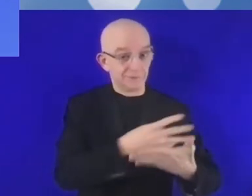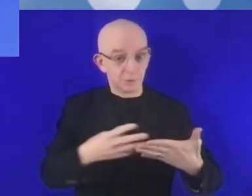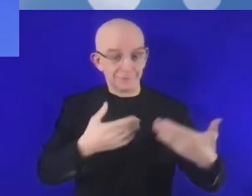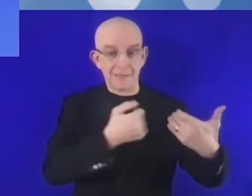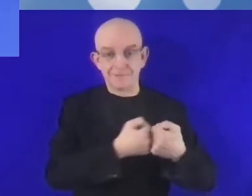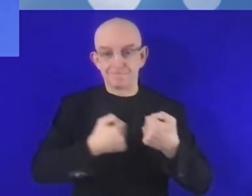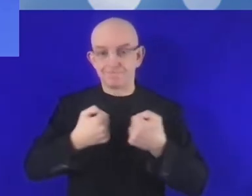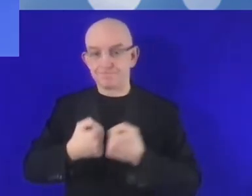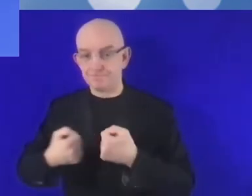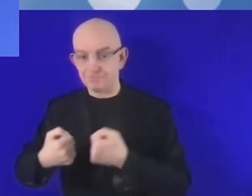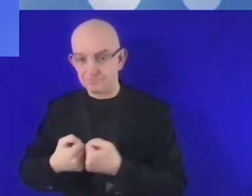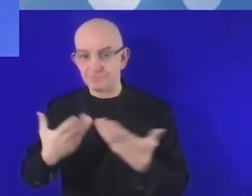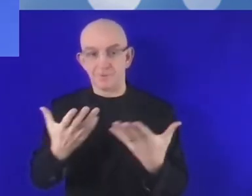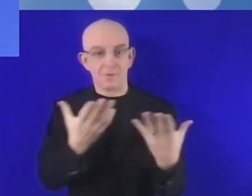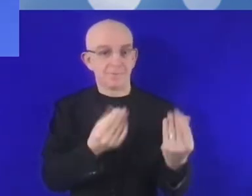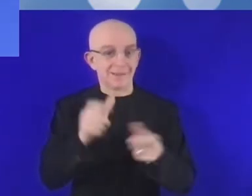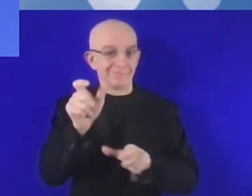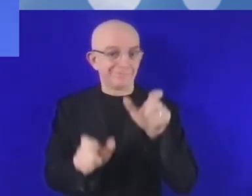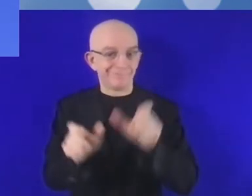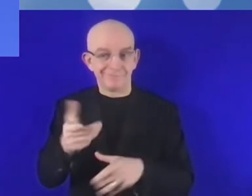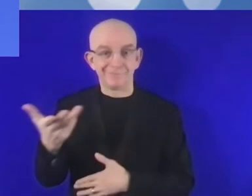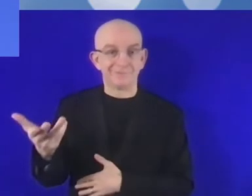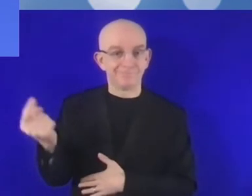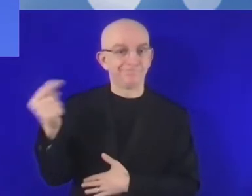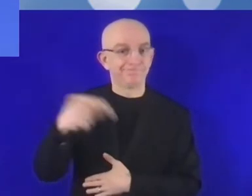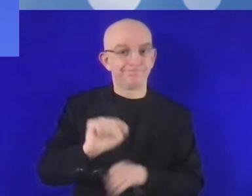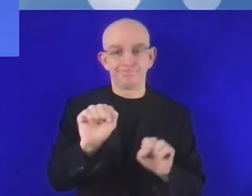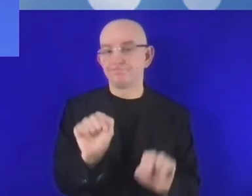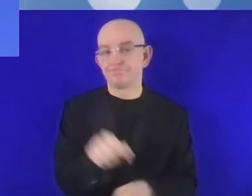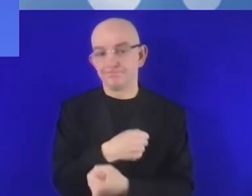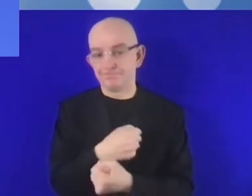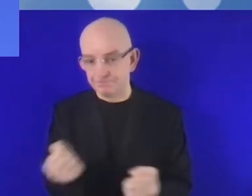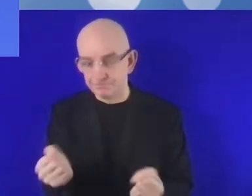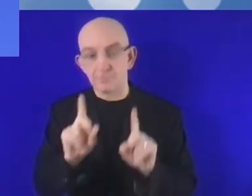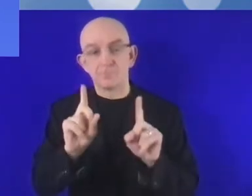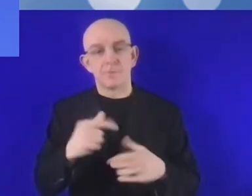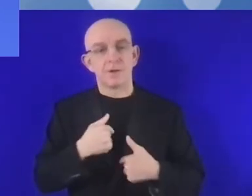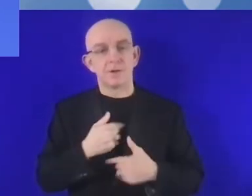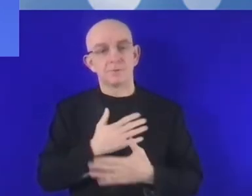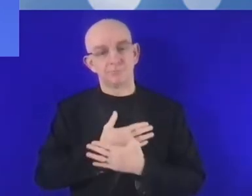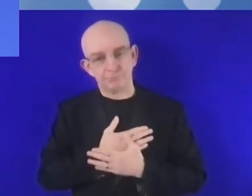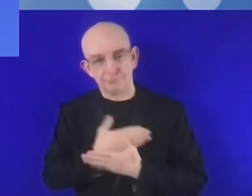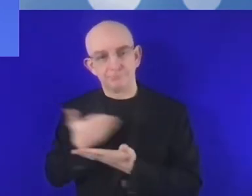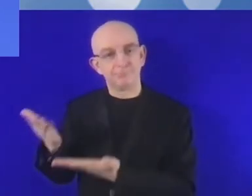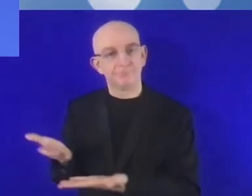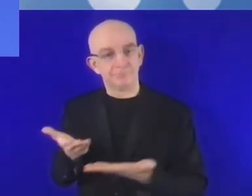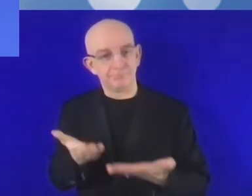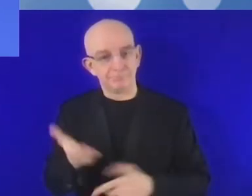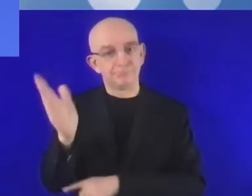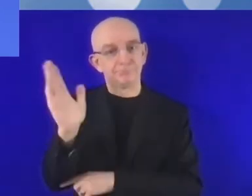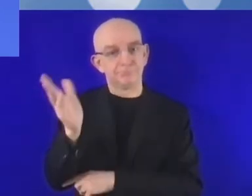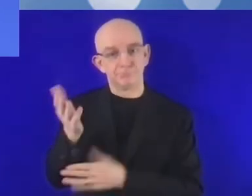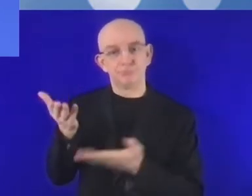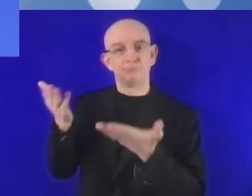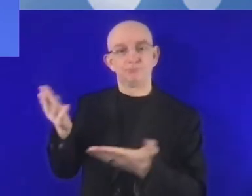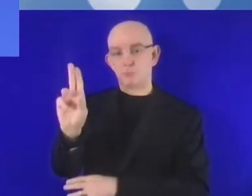الأخرى لم يستطع الأمين العام نفسه شخصيا الحضور إلى كاتوفيتسا،